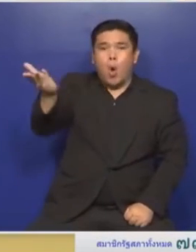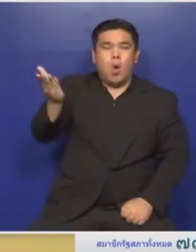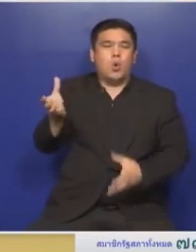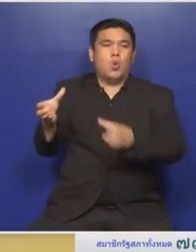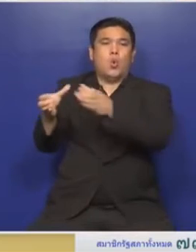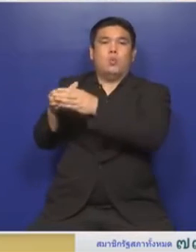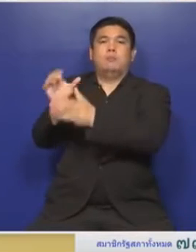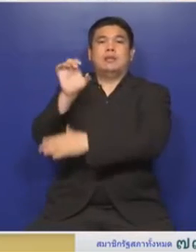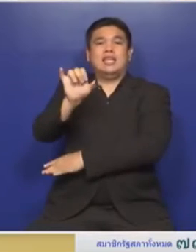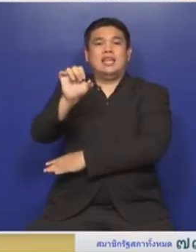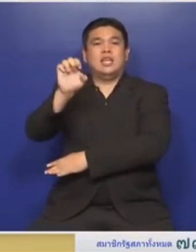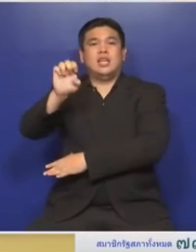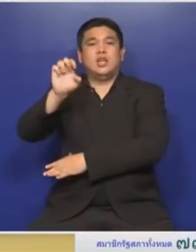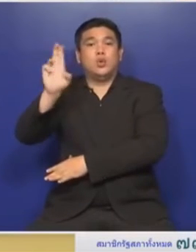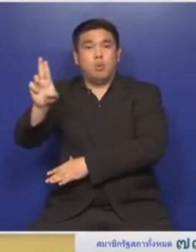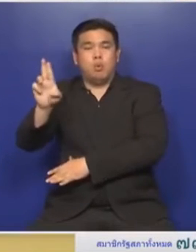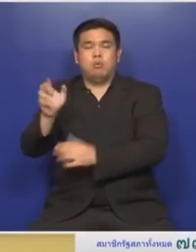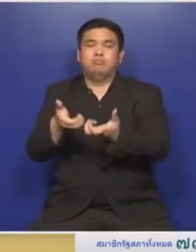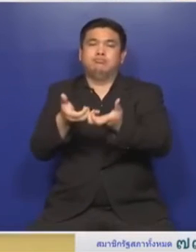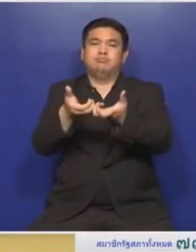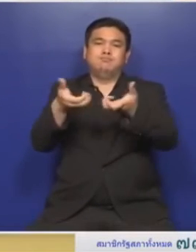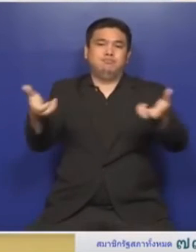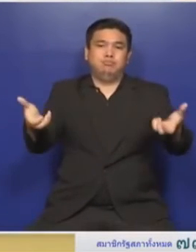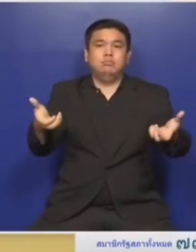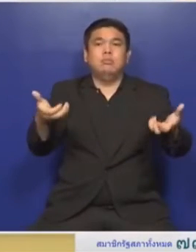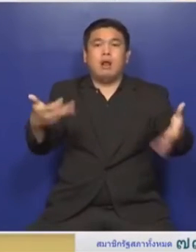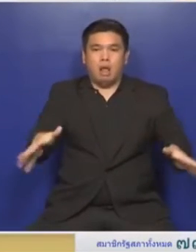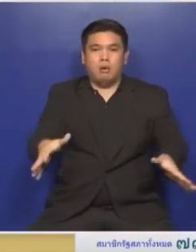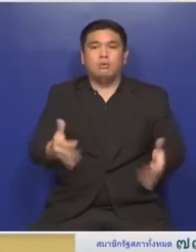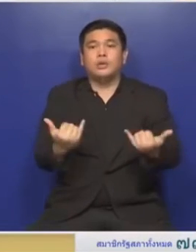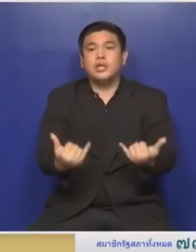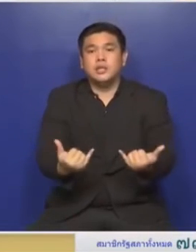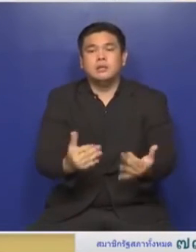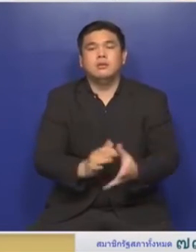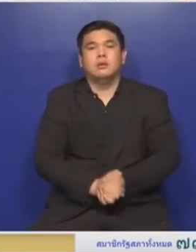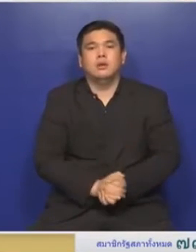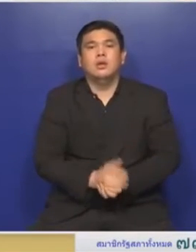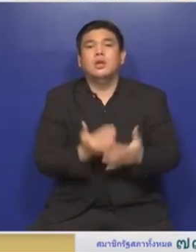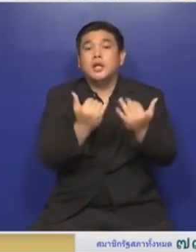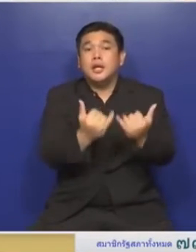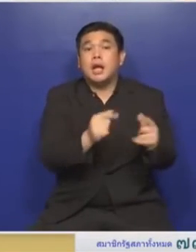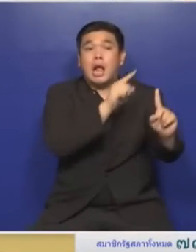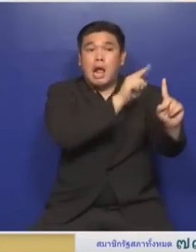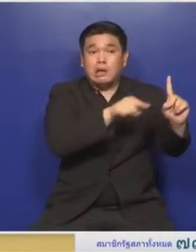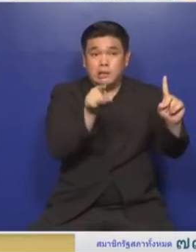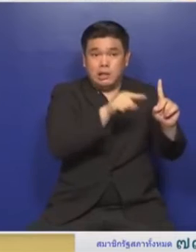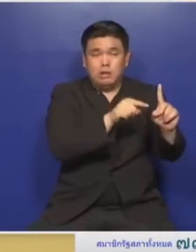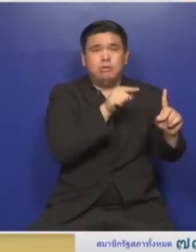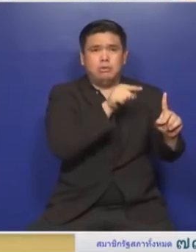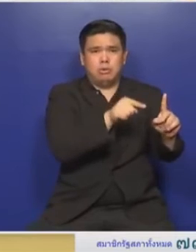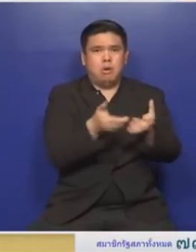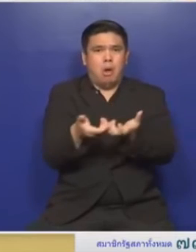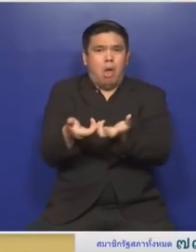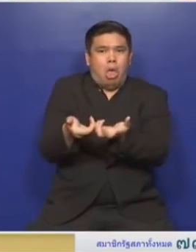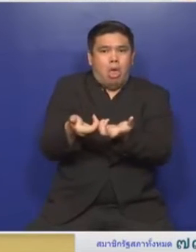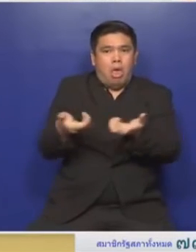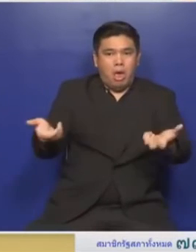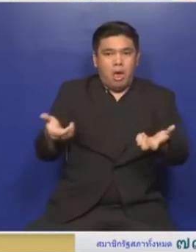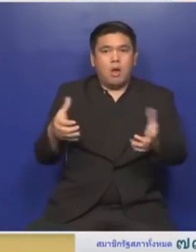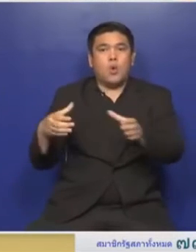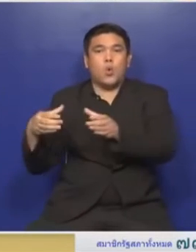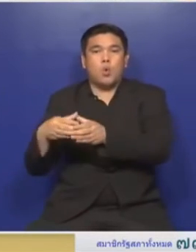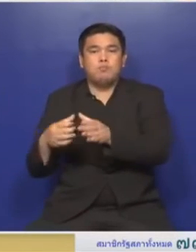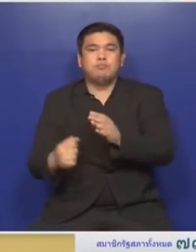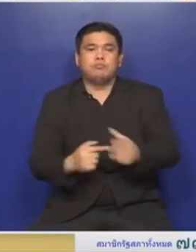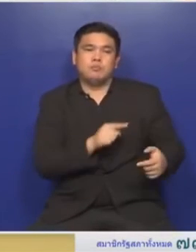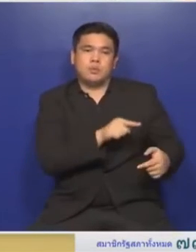การเป็สมาชิของ EUครงนี้ที่องคลิจะต้องออกแ